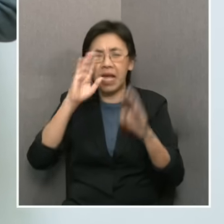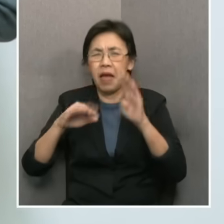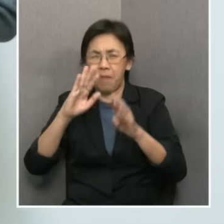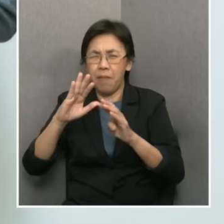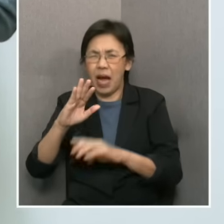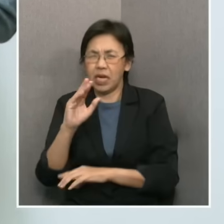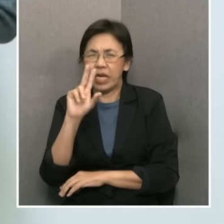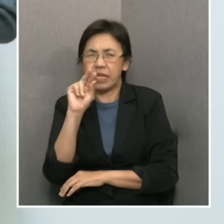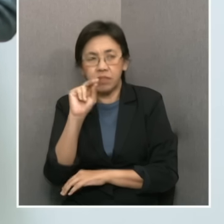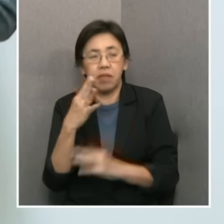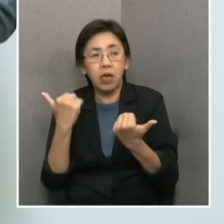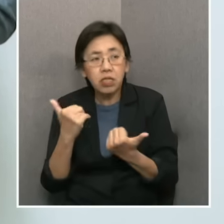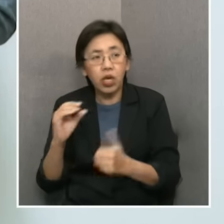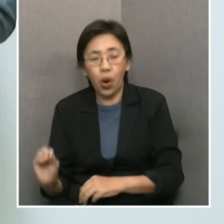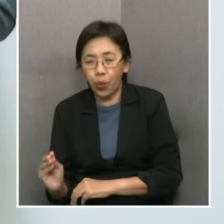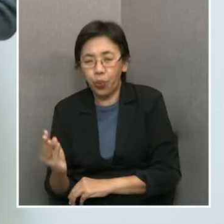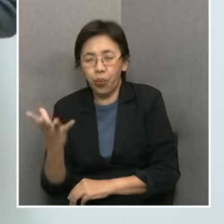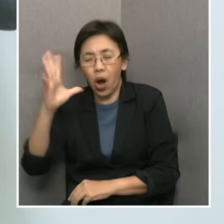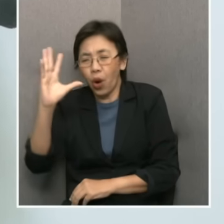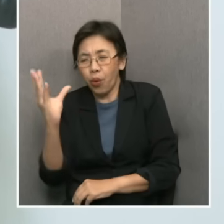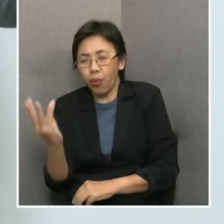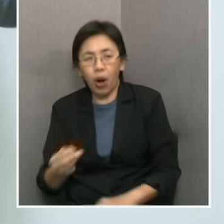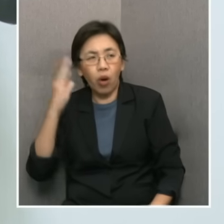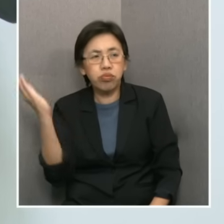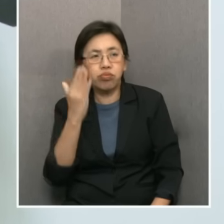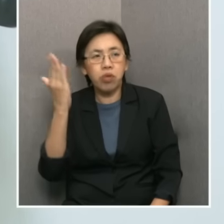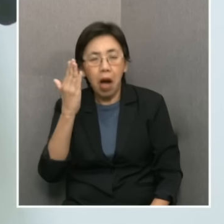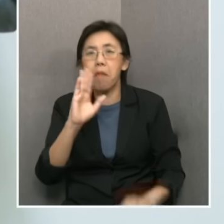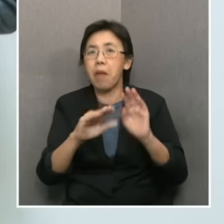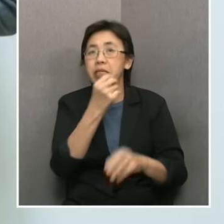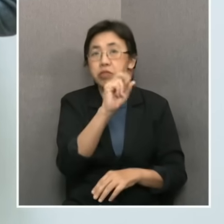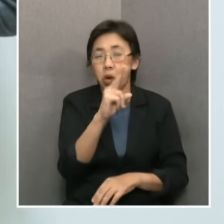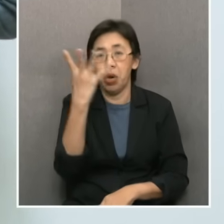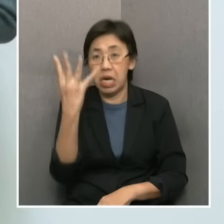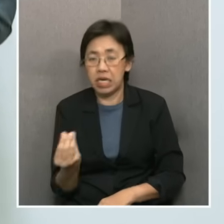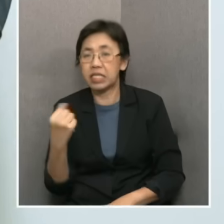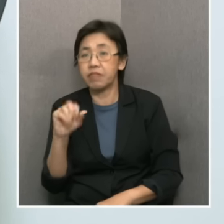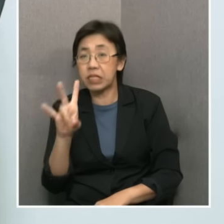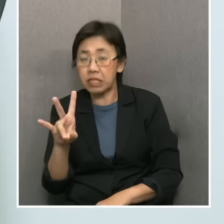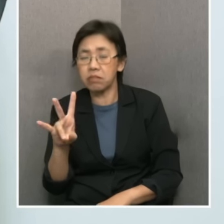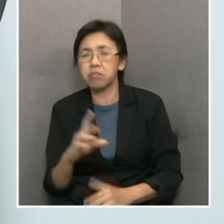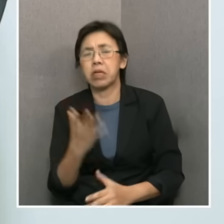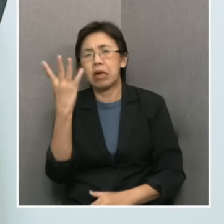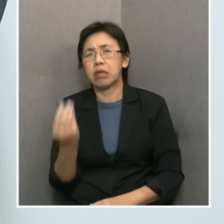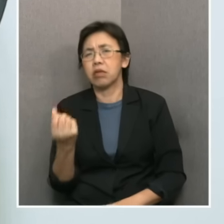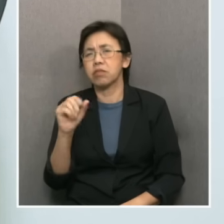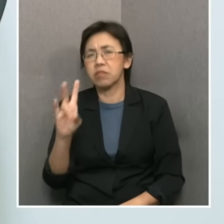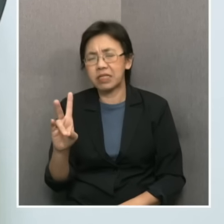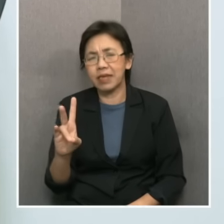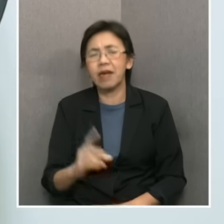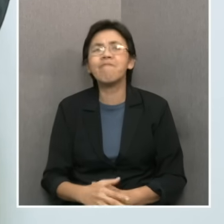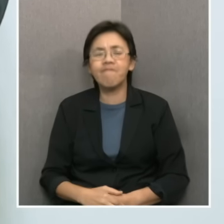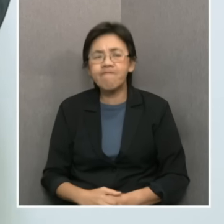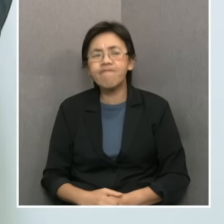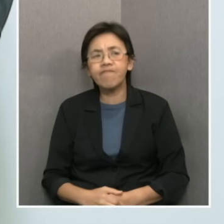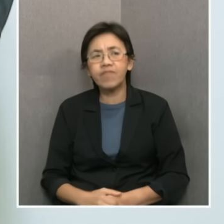ว่าก่อตัวขึ้นไปแล้วนะครับอยู่ที่12ลูกเท่ากับว่าเหลืออยู่17ลูกถ้าเกิดว่าจะพามาดูกันที่ตัวเล